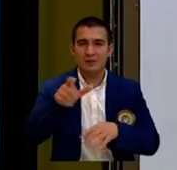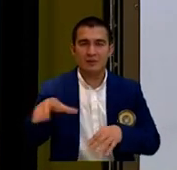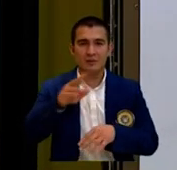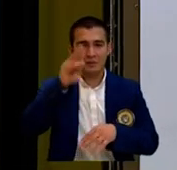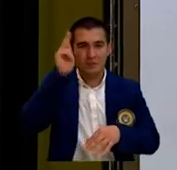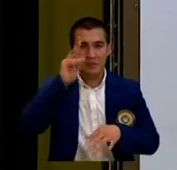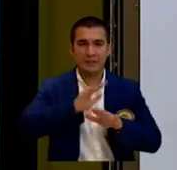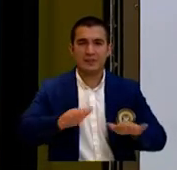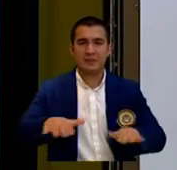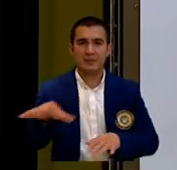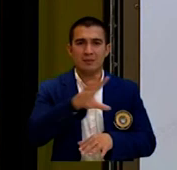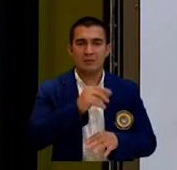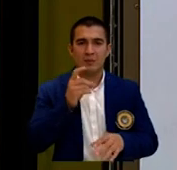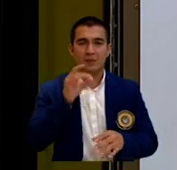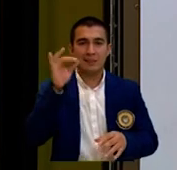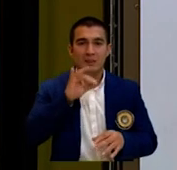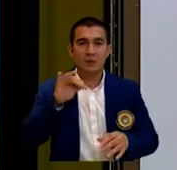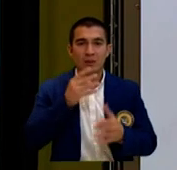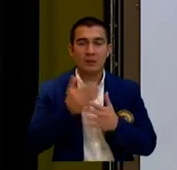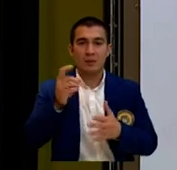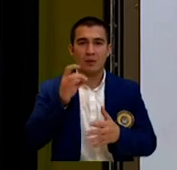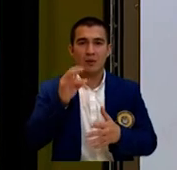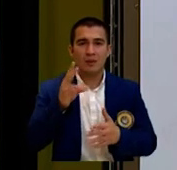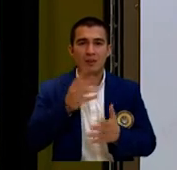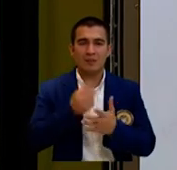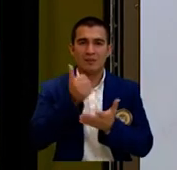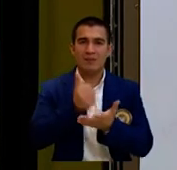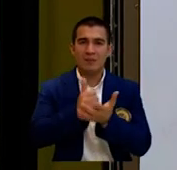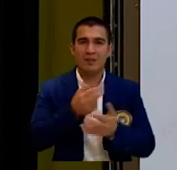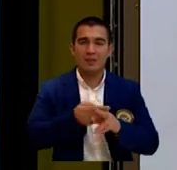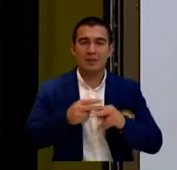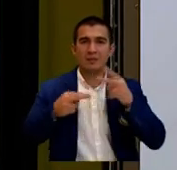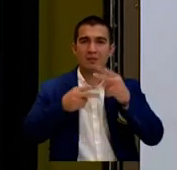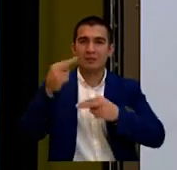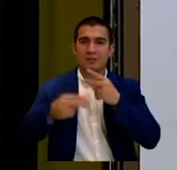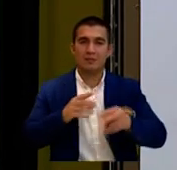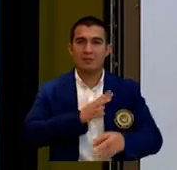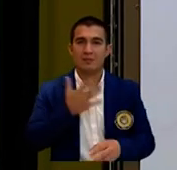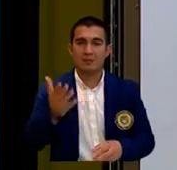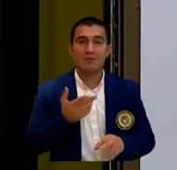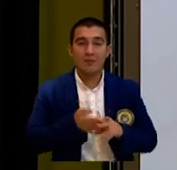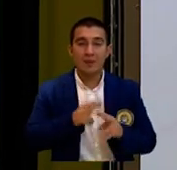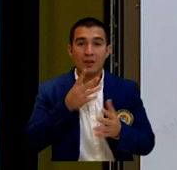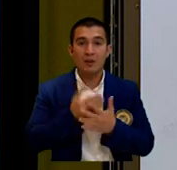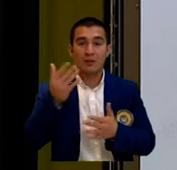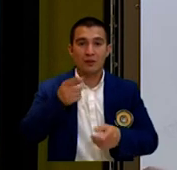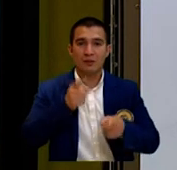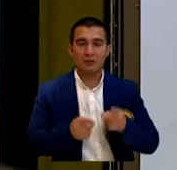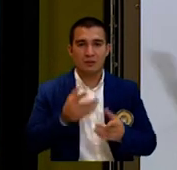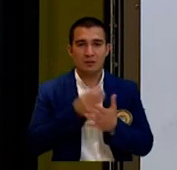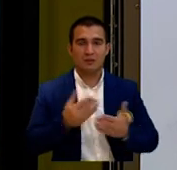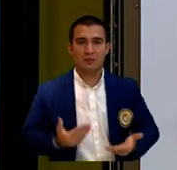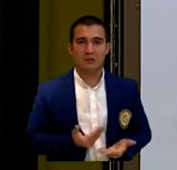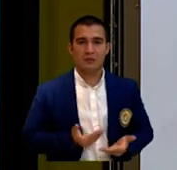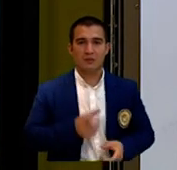o'quvchilarga tarix bu xonlar, amaldorlarning almashinuvi emas, balki haqqoniy tarixni